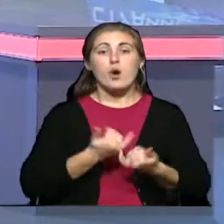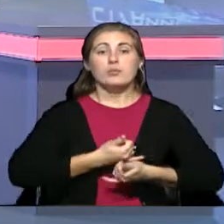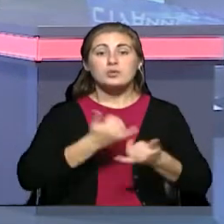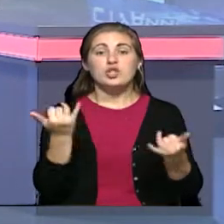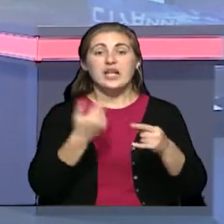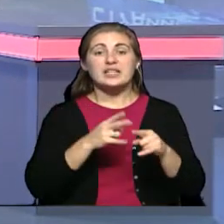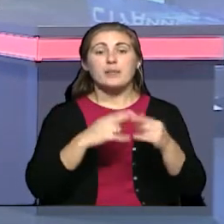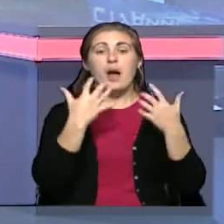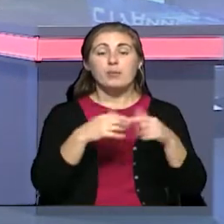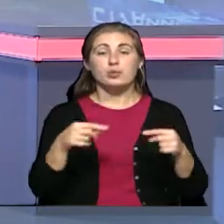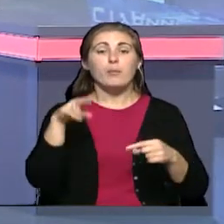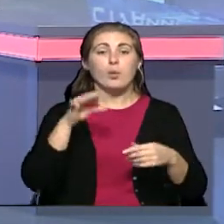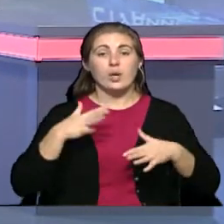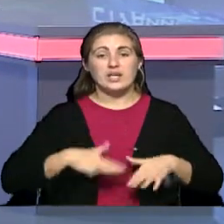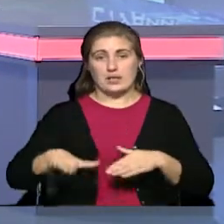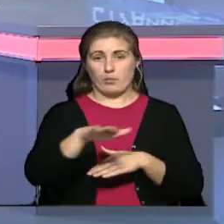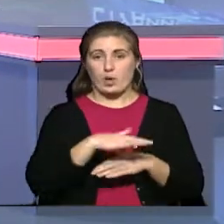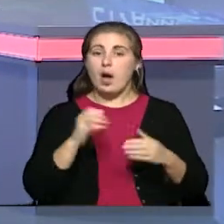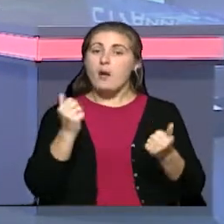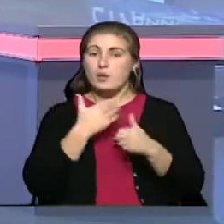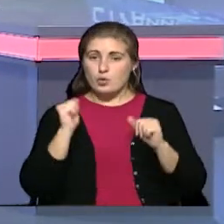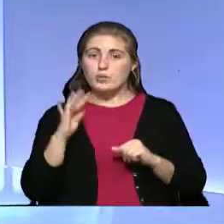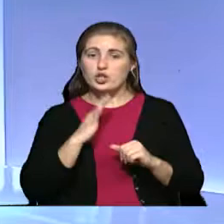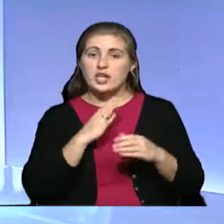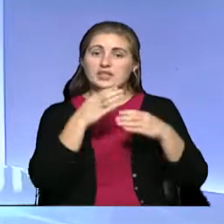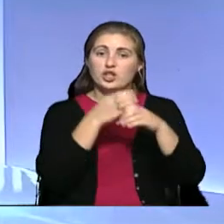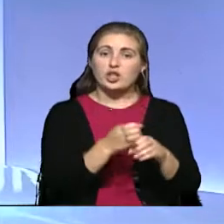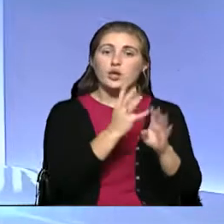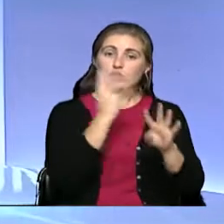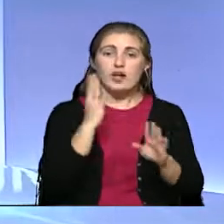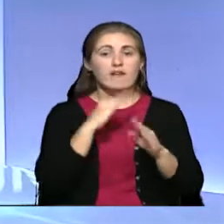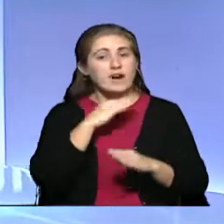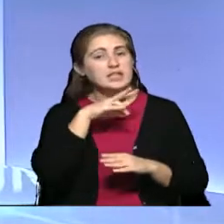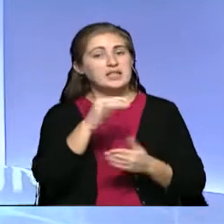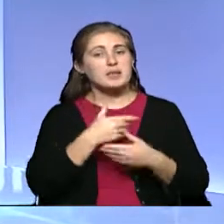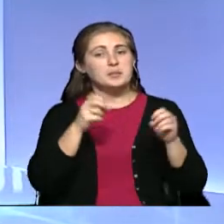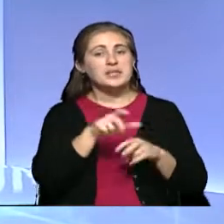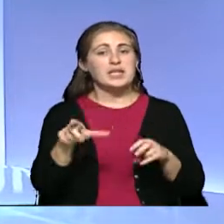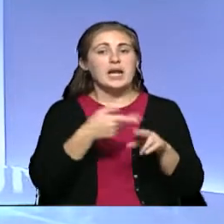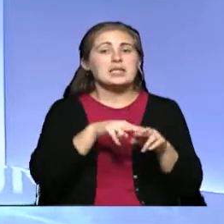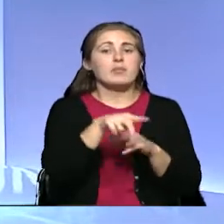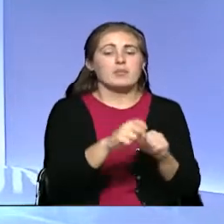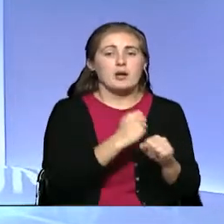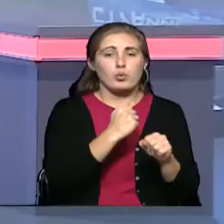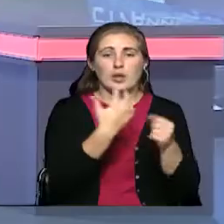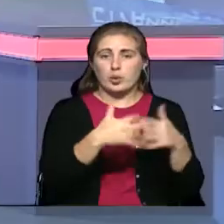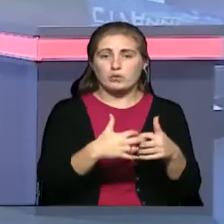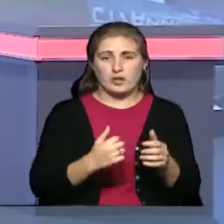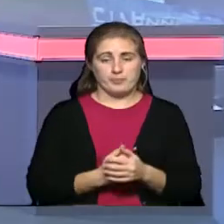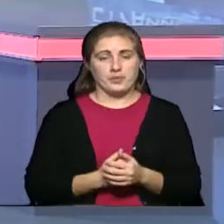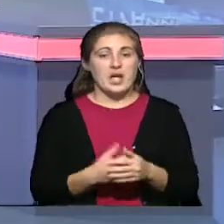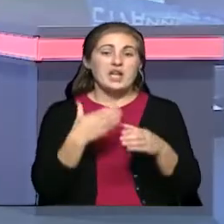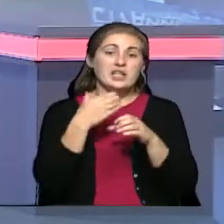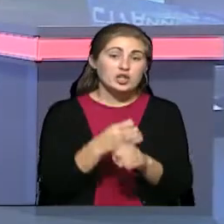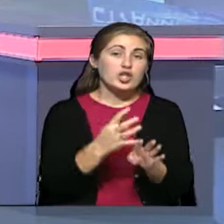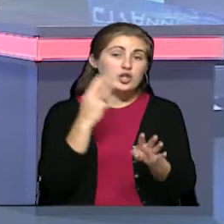этим оборудованием по Крыму. Мы можем ожидать сокращения очередей? Хватит ли нам специалистов для работы на этом оборудовании? Сокращение